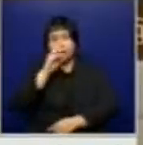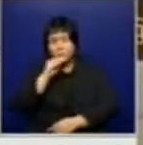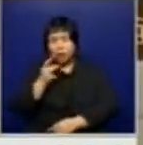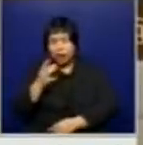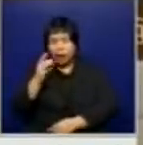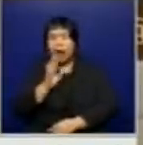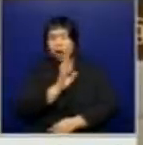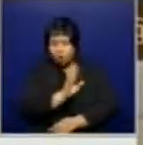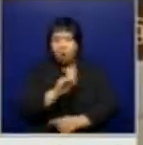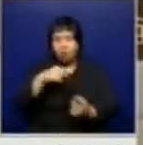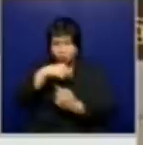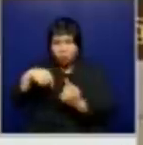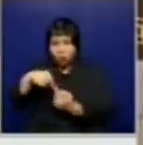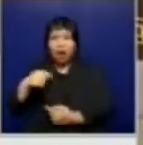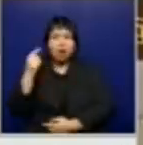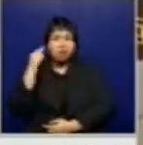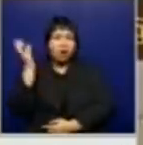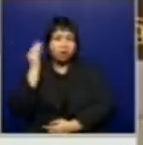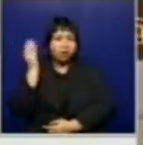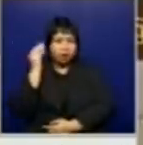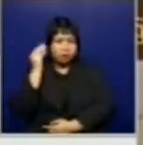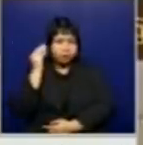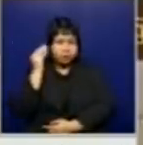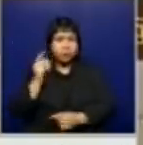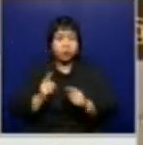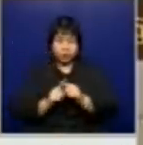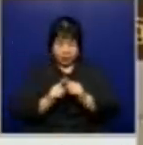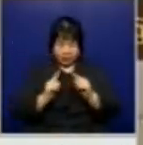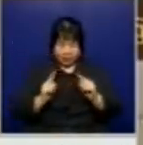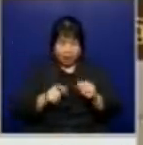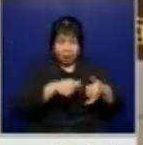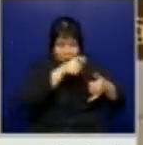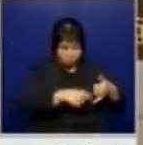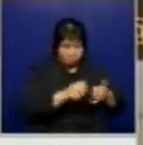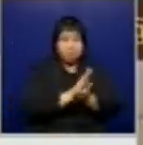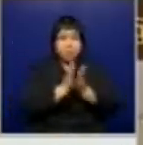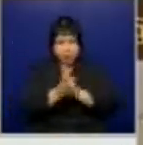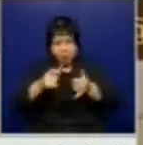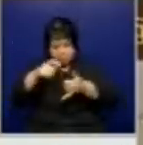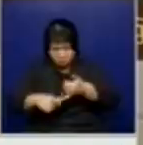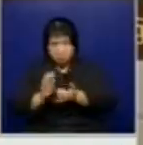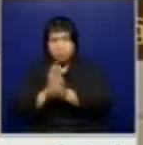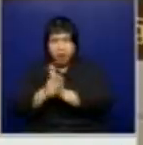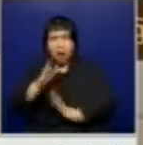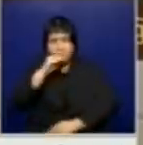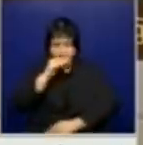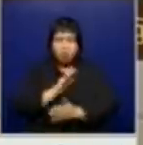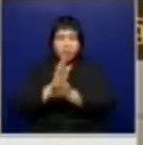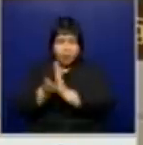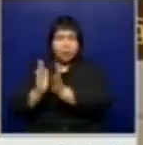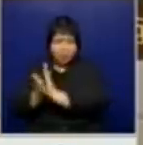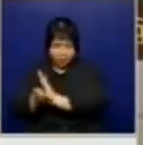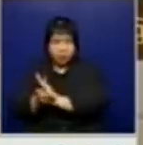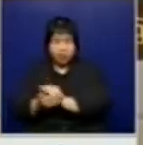ไรเนาะก็เราก็ฟังไปนะครับ ครับ แล้วก็เปลี่ยนคนพูดเปลี่ยนคนฟังไปอย่างนี้แหละไม่เป็นไรนะครับ